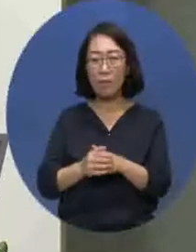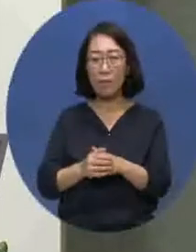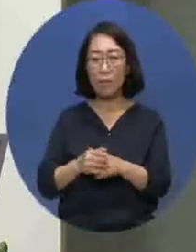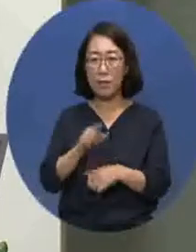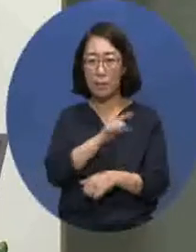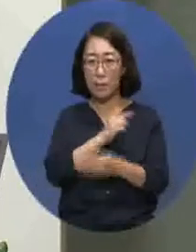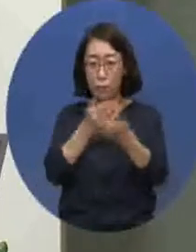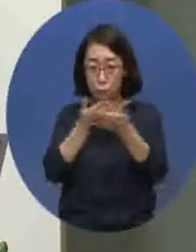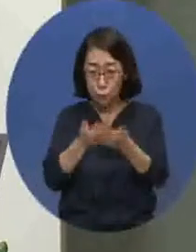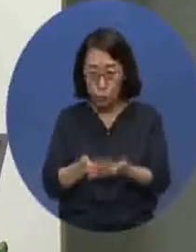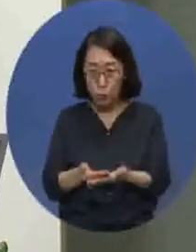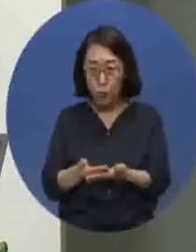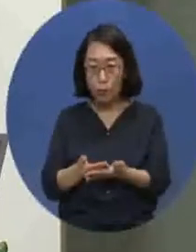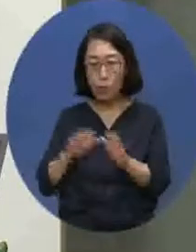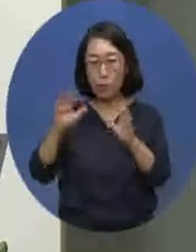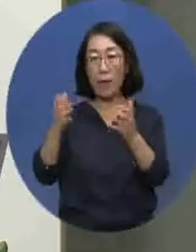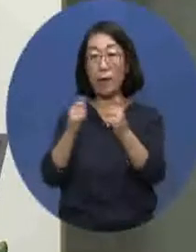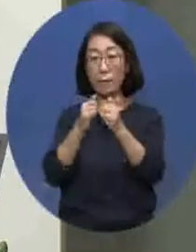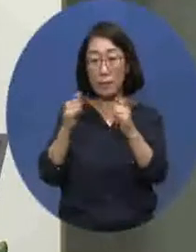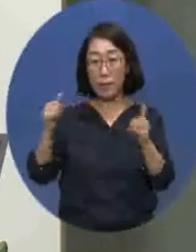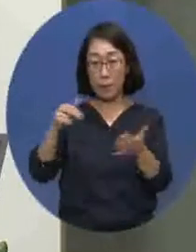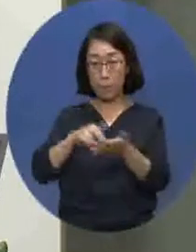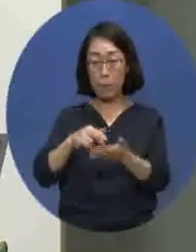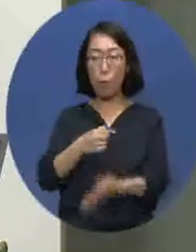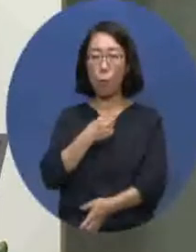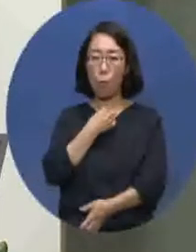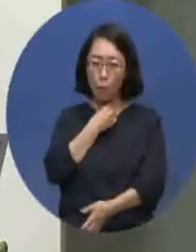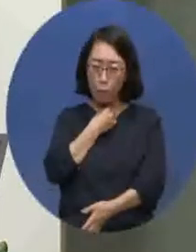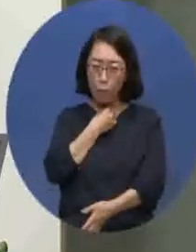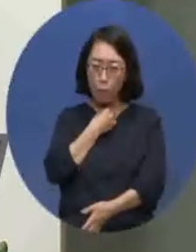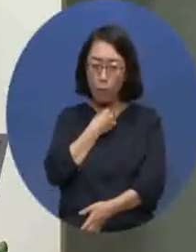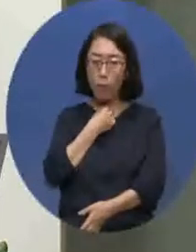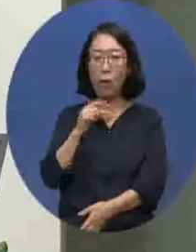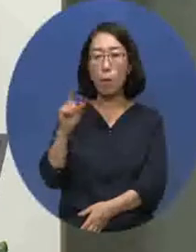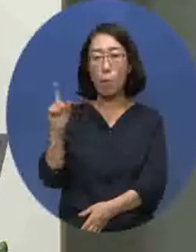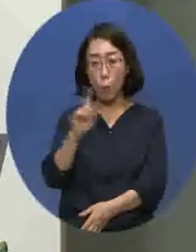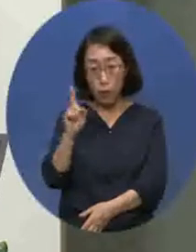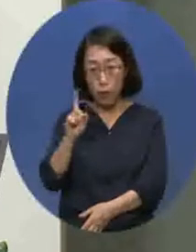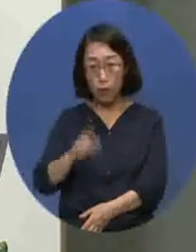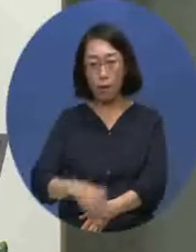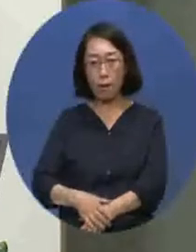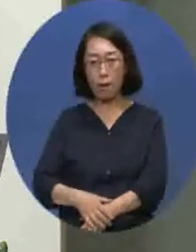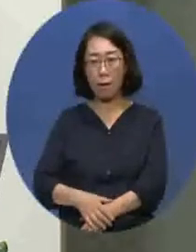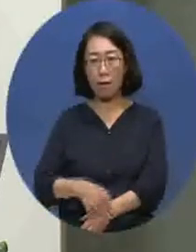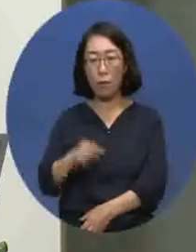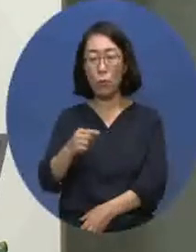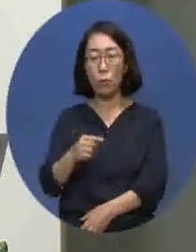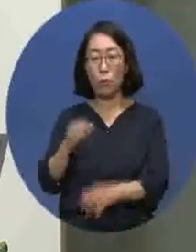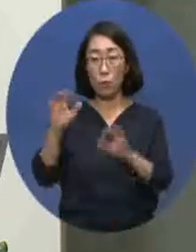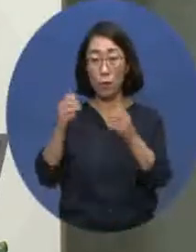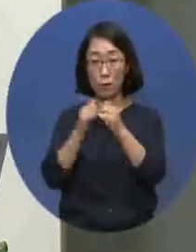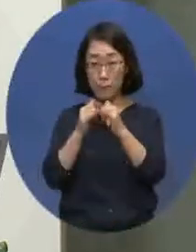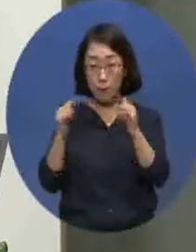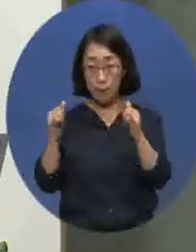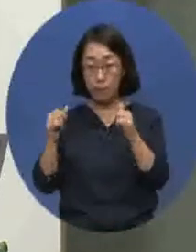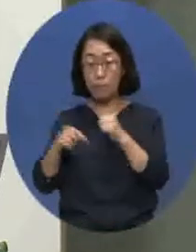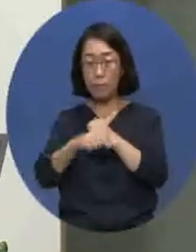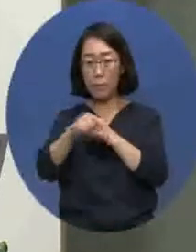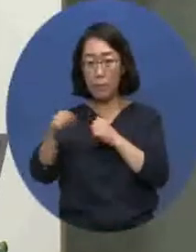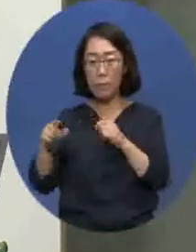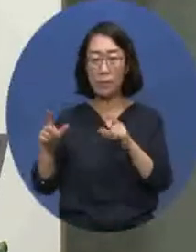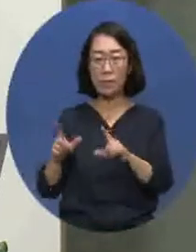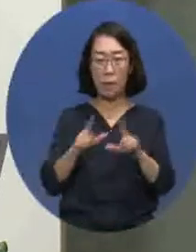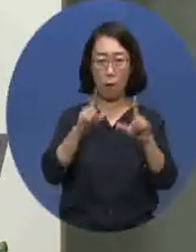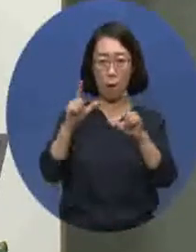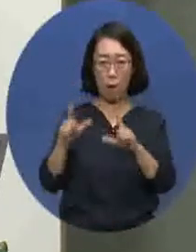우리 국민들이 원하는 정책이 무엇인가 그리고 우리 국민들이 생각하는 생활에